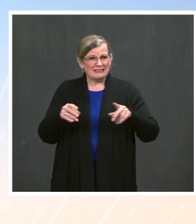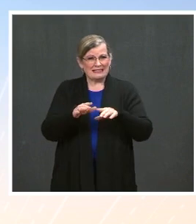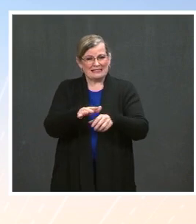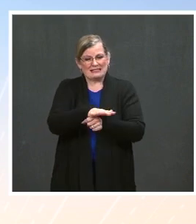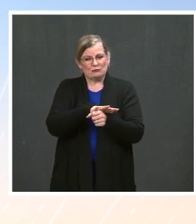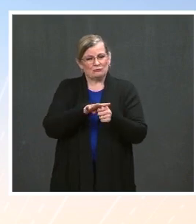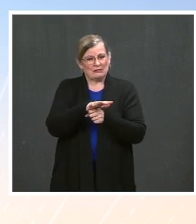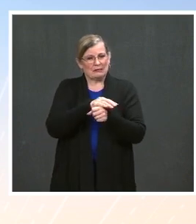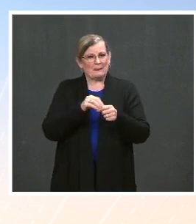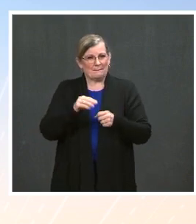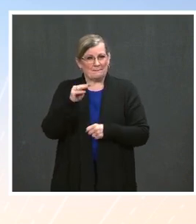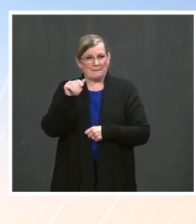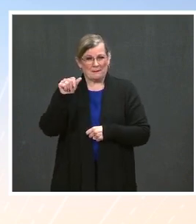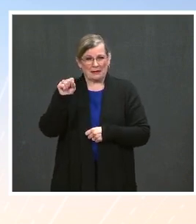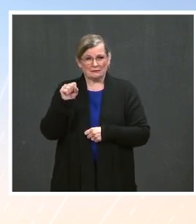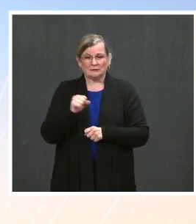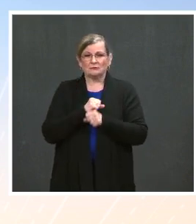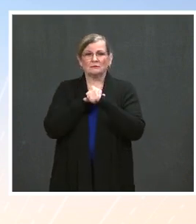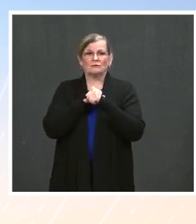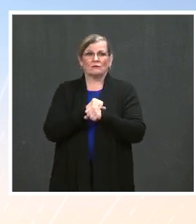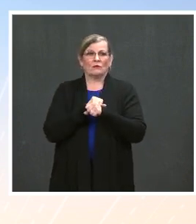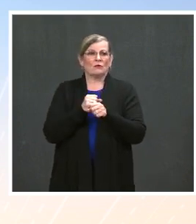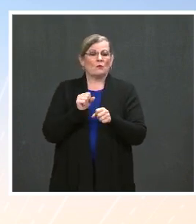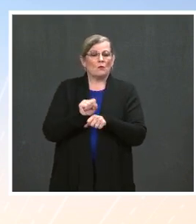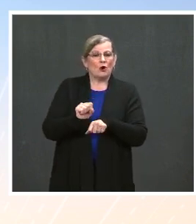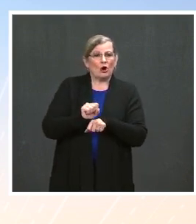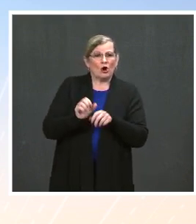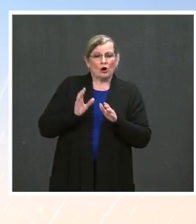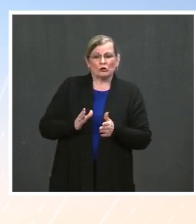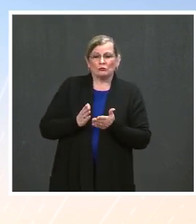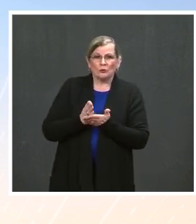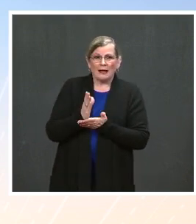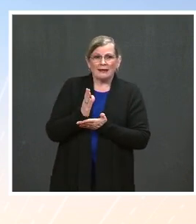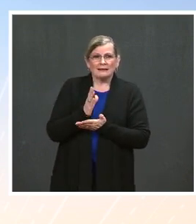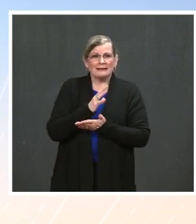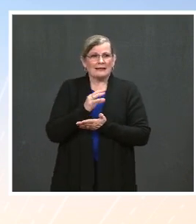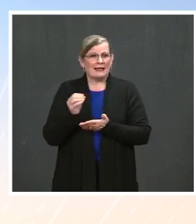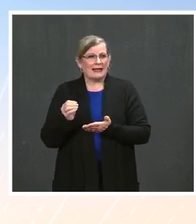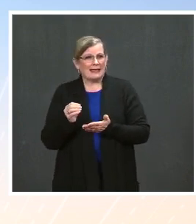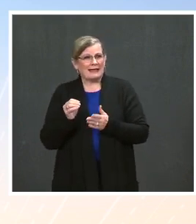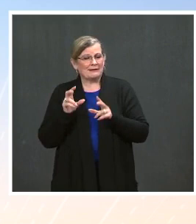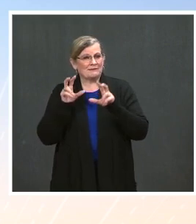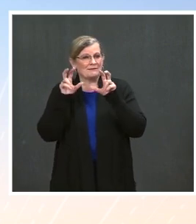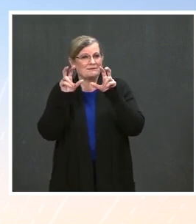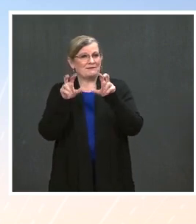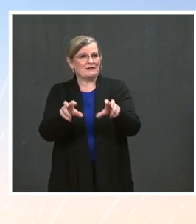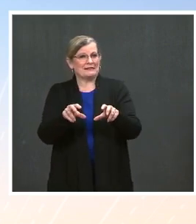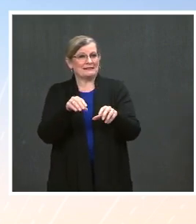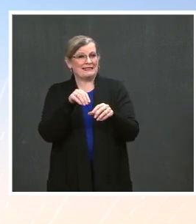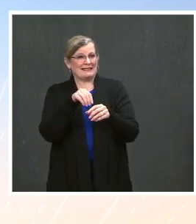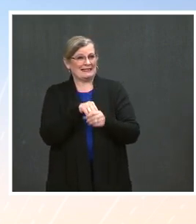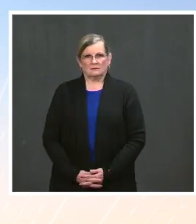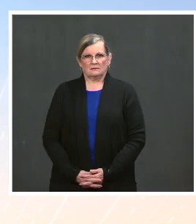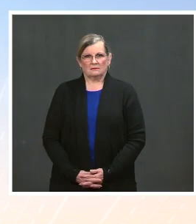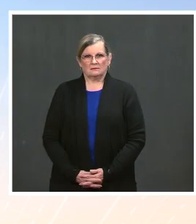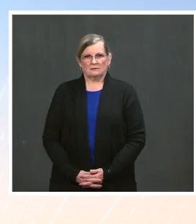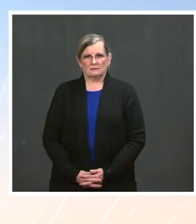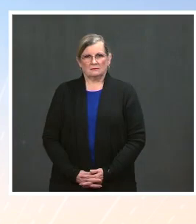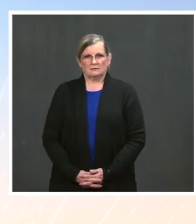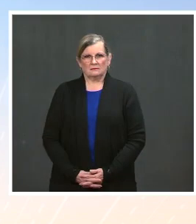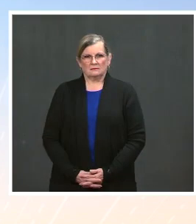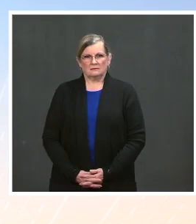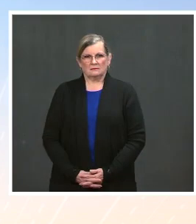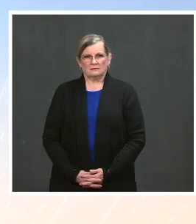sürecinizde ağustos itibariyle başlayacağını kaydetti ABD'nin pasifik'teki guam Adası dair Birleşik Arap